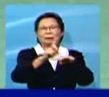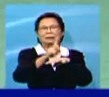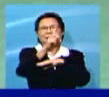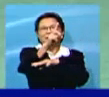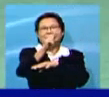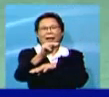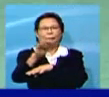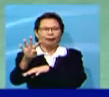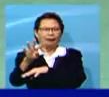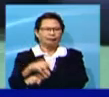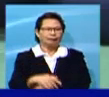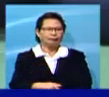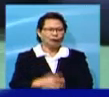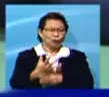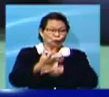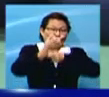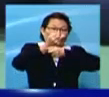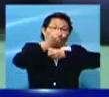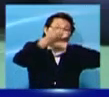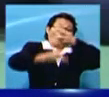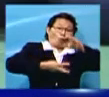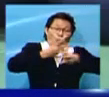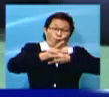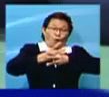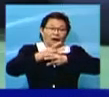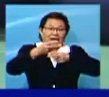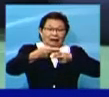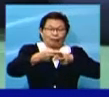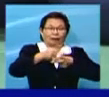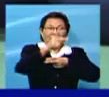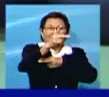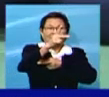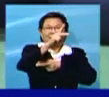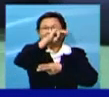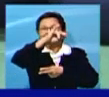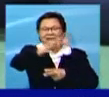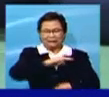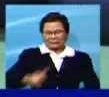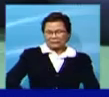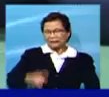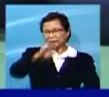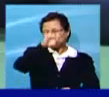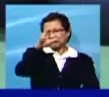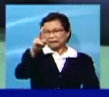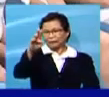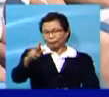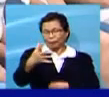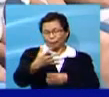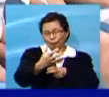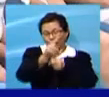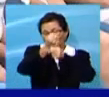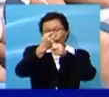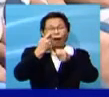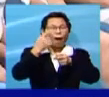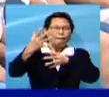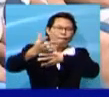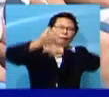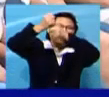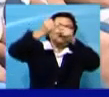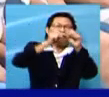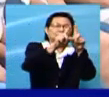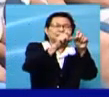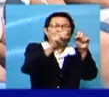4. Dan juara dunia itu yang lebih dikenali sebagai King Jeremy terus menjarakkan mata dan akhirnya menang